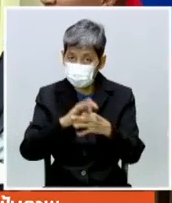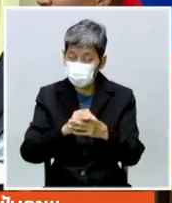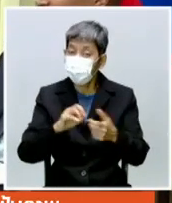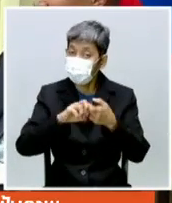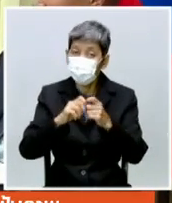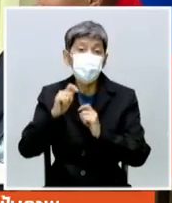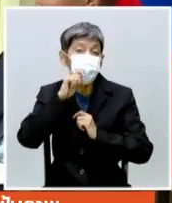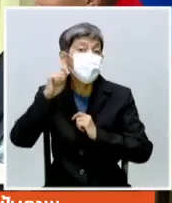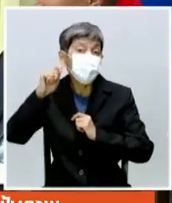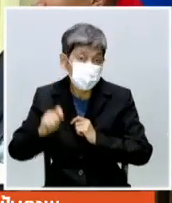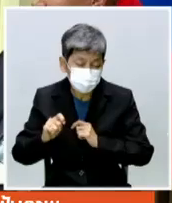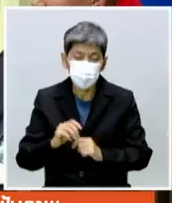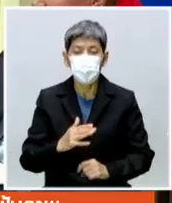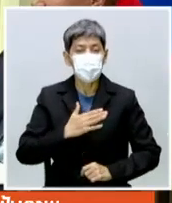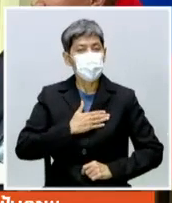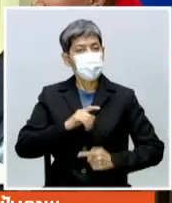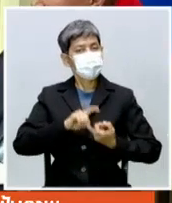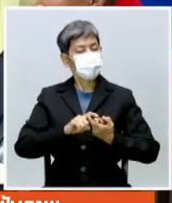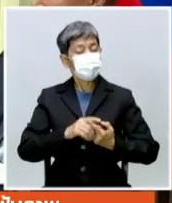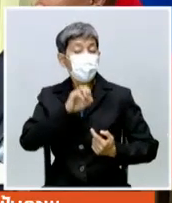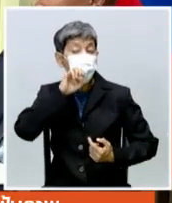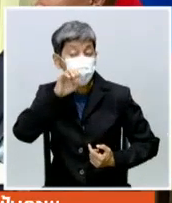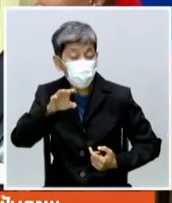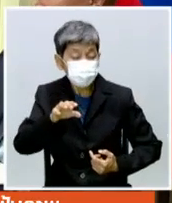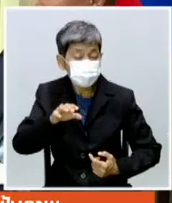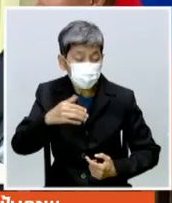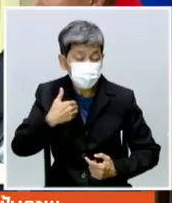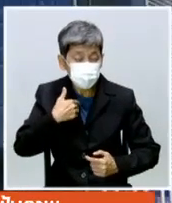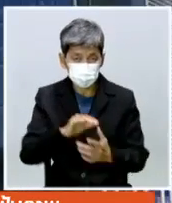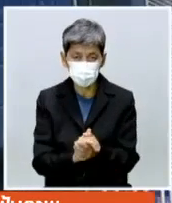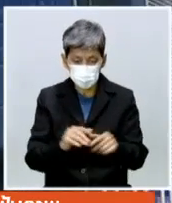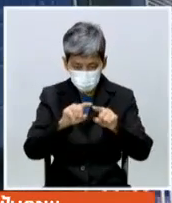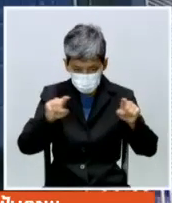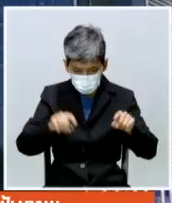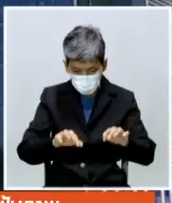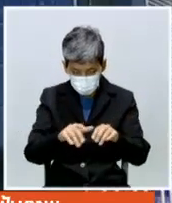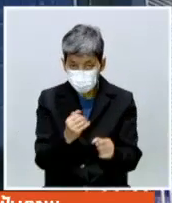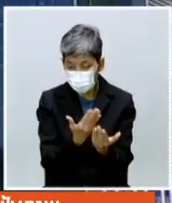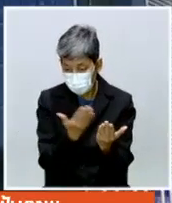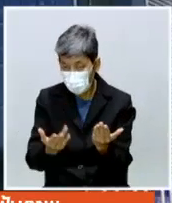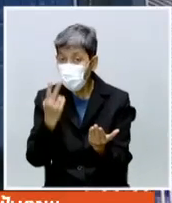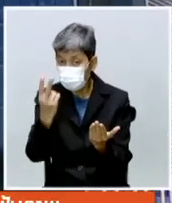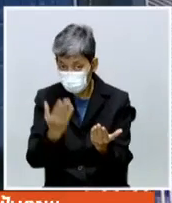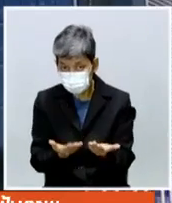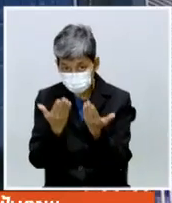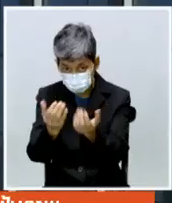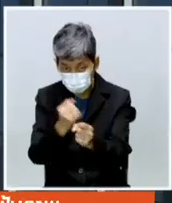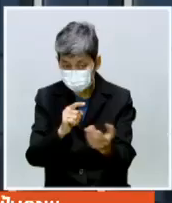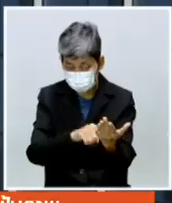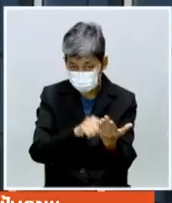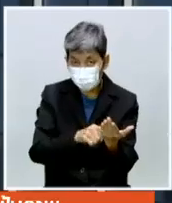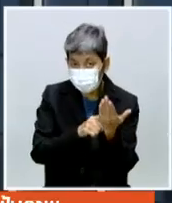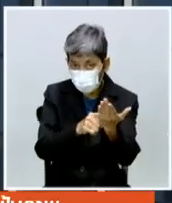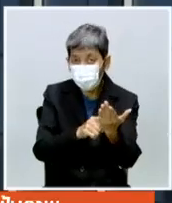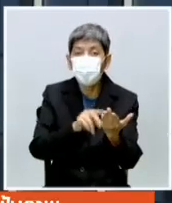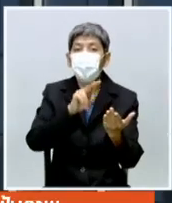เครนไปแล้วนะคะทางรัสเซียเองก็ได้ยื่นข้อเสนอด้านความมั่นคงในเอกสารร่าง2ฉบับเมื่อสัปดาห์ที่แล้วค่ะฉบับหนึ่งส่งถึง